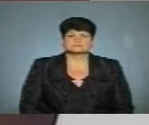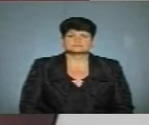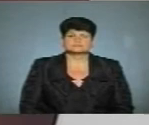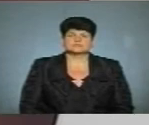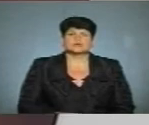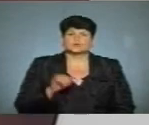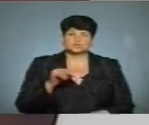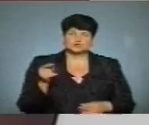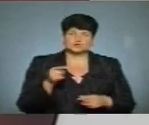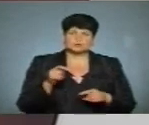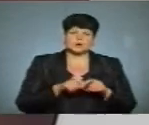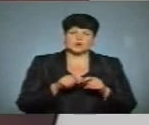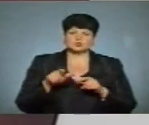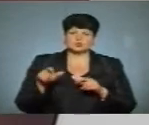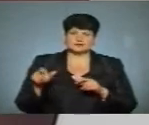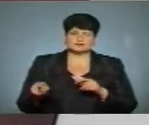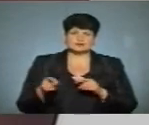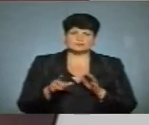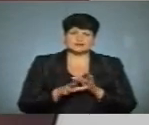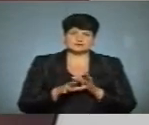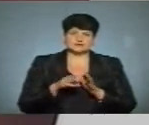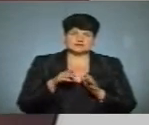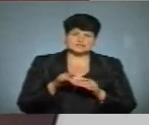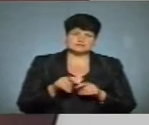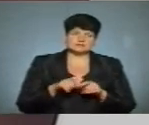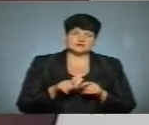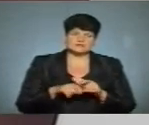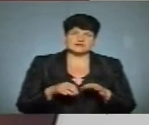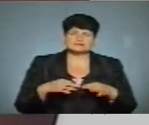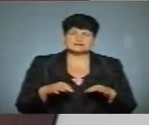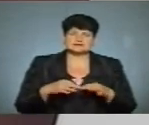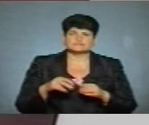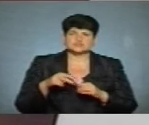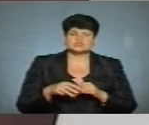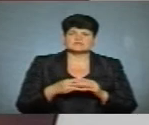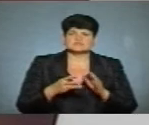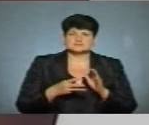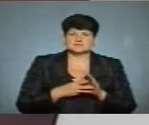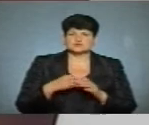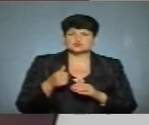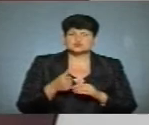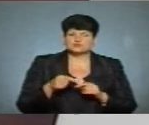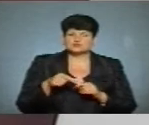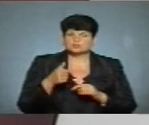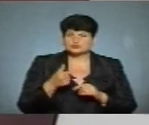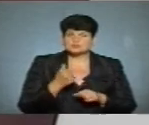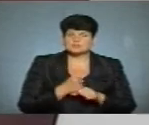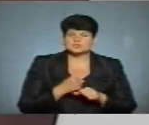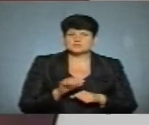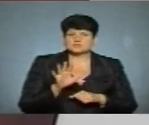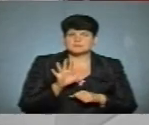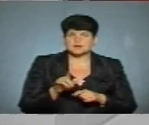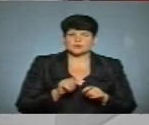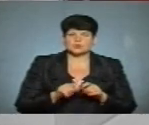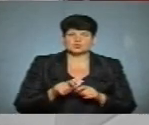У Тернополі контролери «Тернопільелектротрансу» перевіряють громадський транспорт з 2018 року. Цьогоріч працюють 5